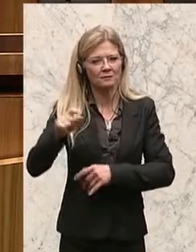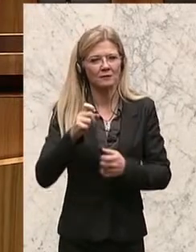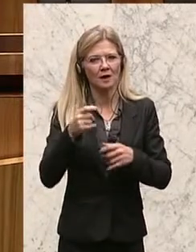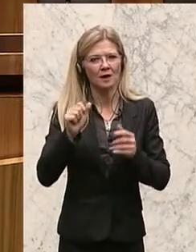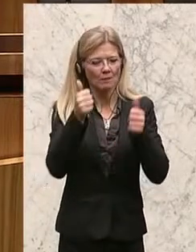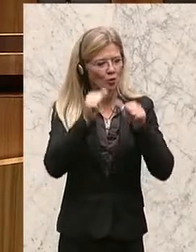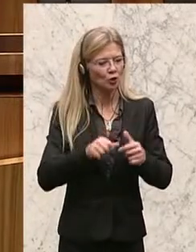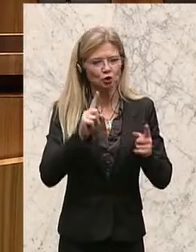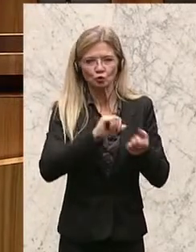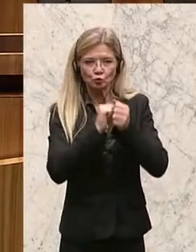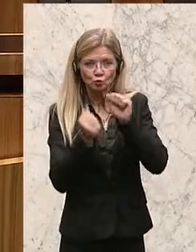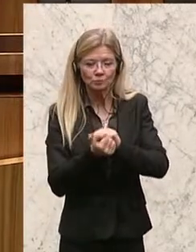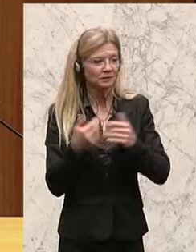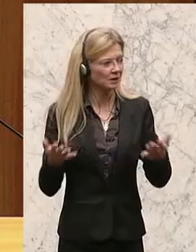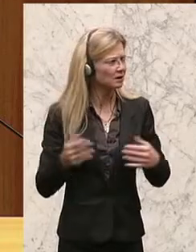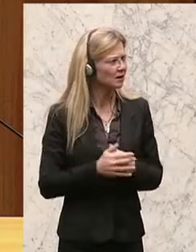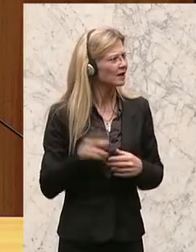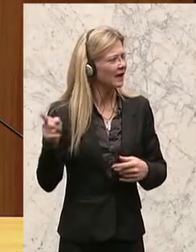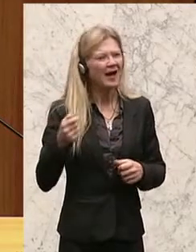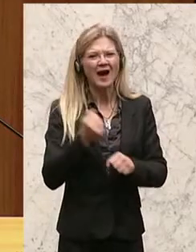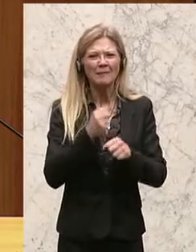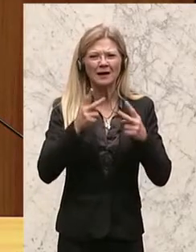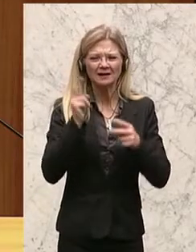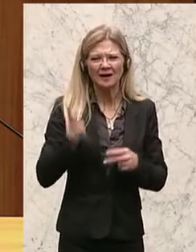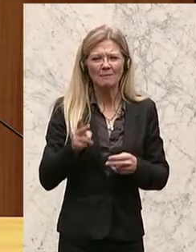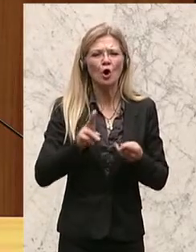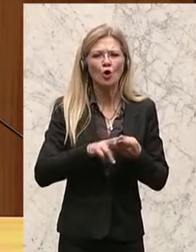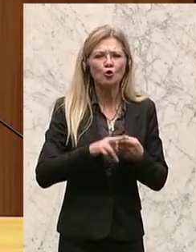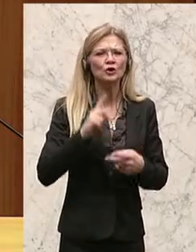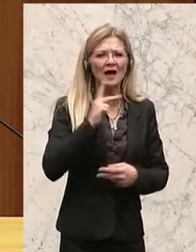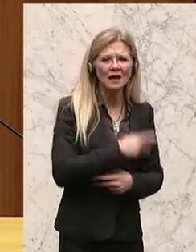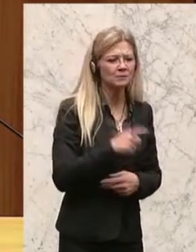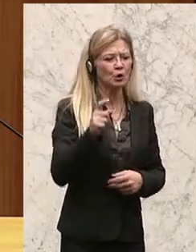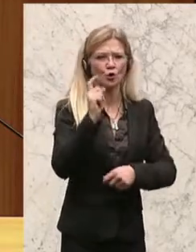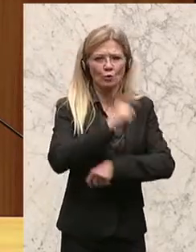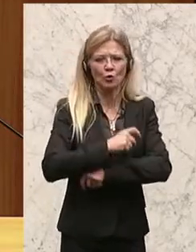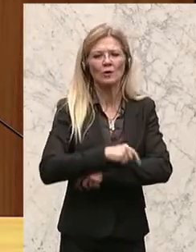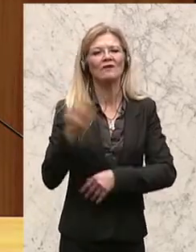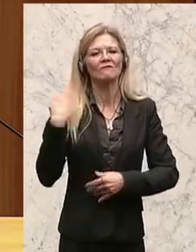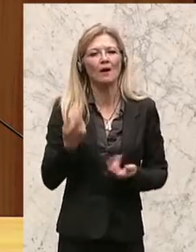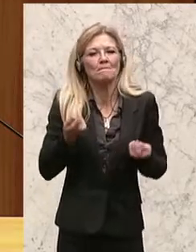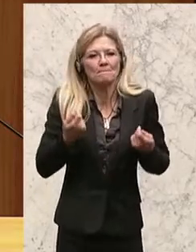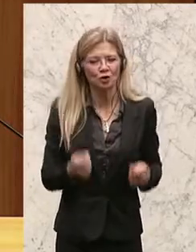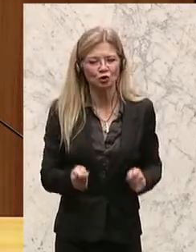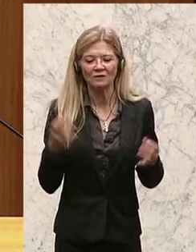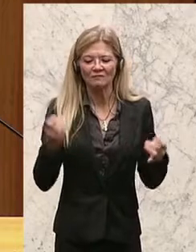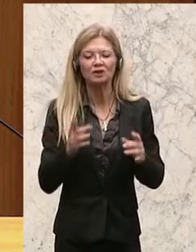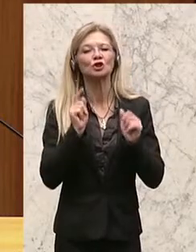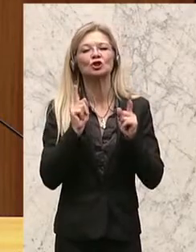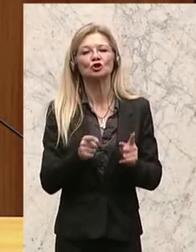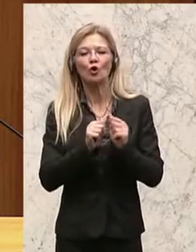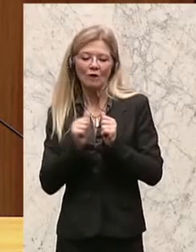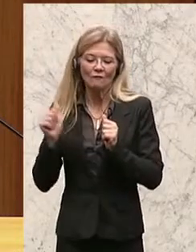Burgenland und die SPÖ Burgenland, also die Sozialdemokratische Partei Burgenland, hat eine Resolution beschlossen, Vorrang für